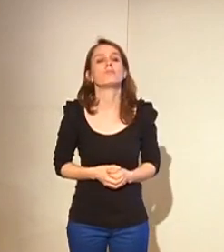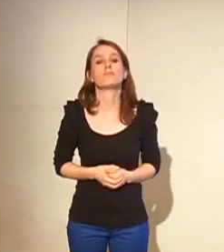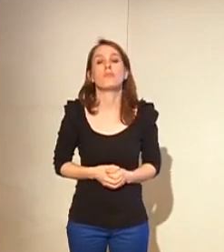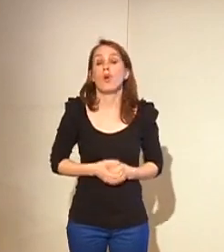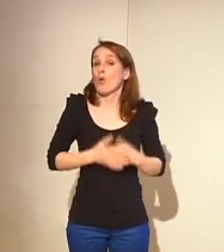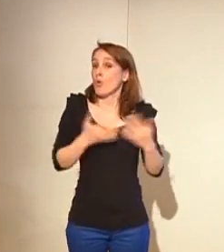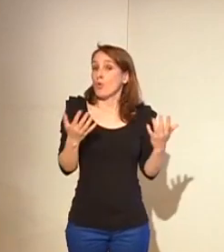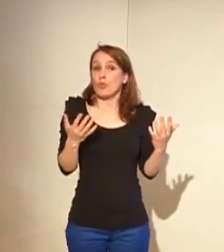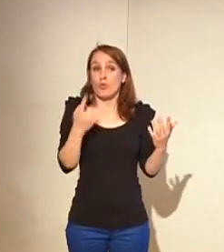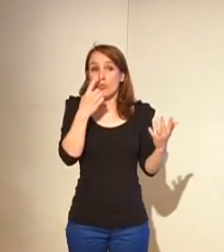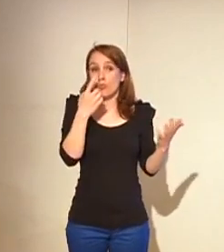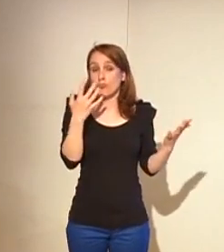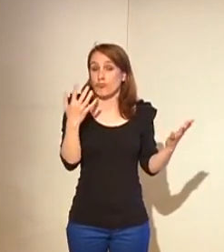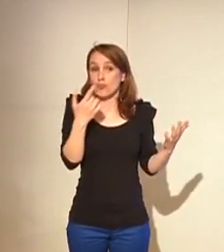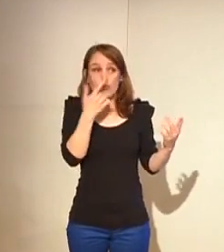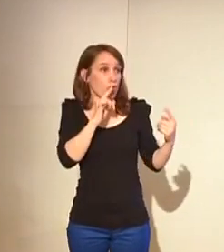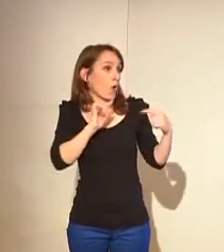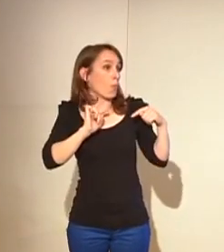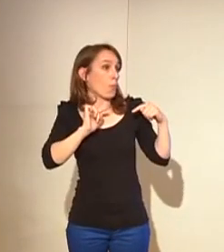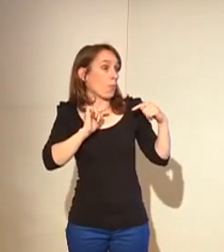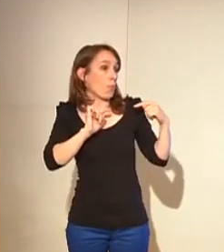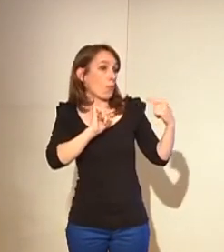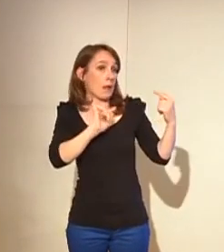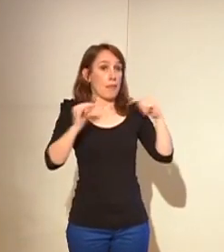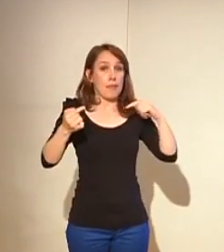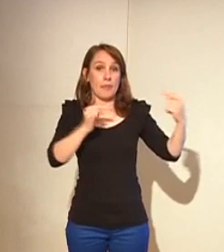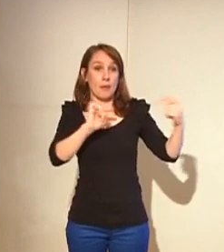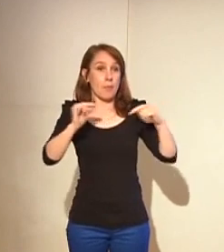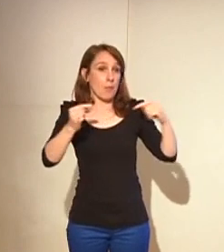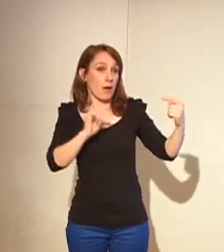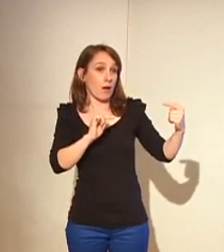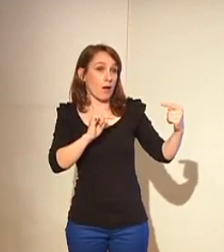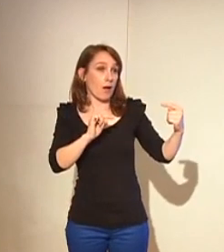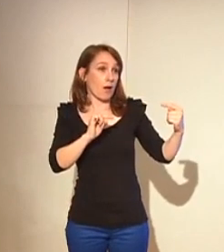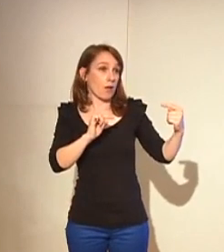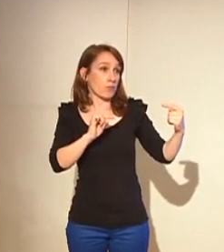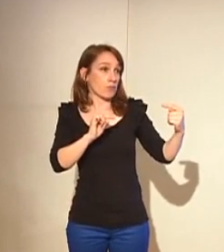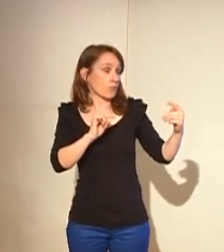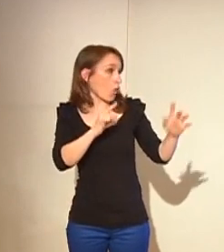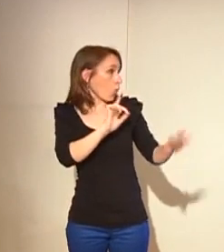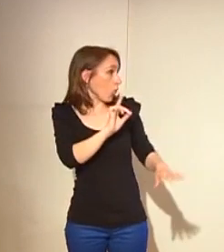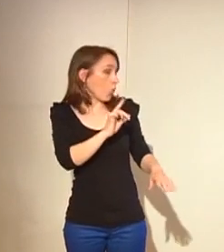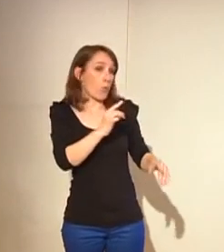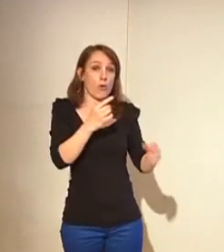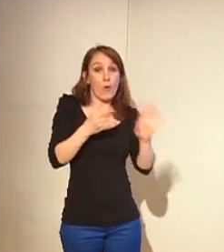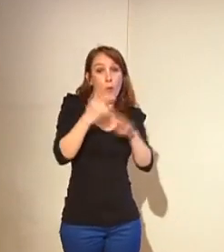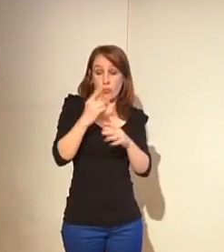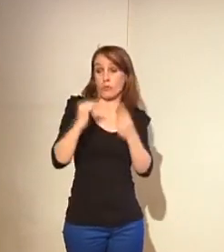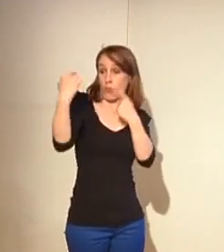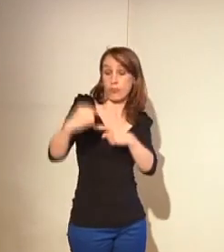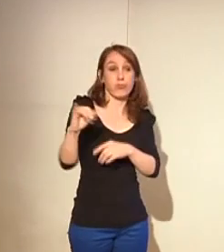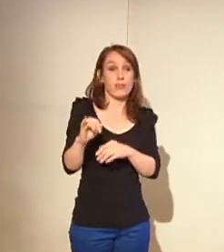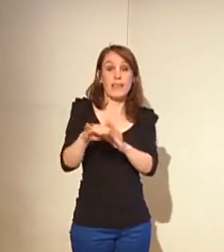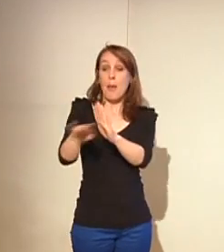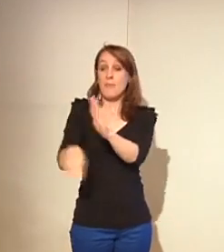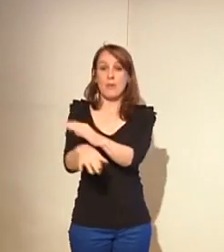c'est un débat qui vous oppose plutôt à à la minorité de gauche